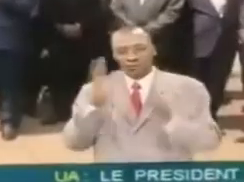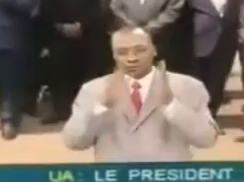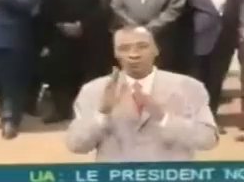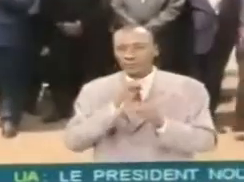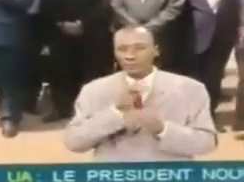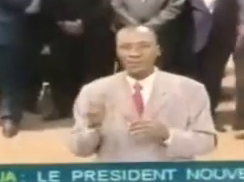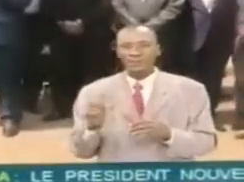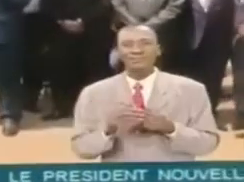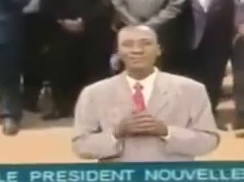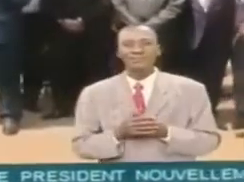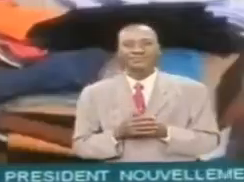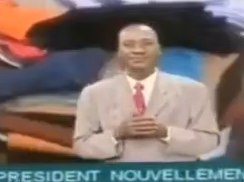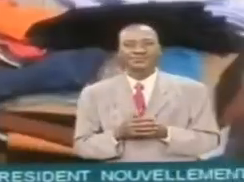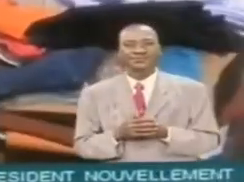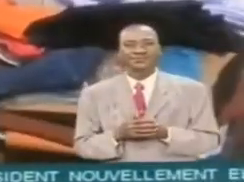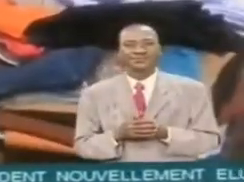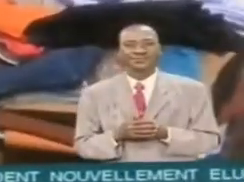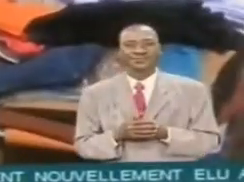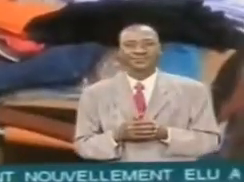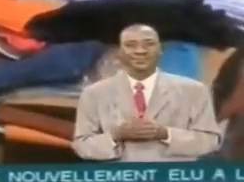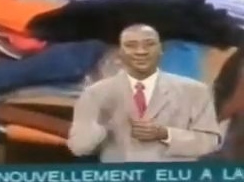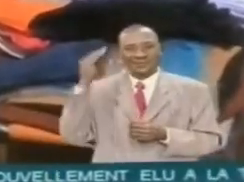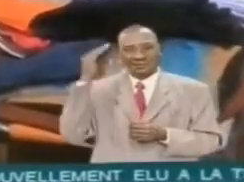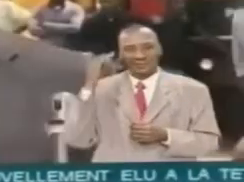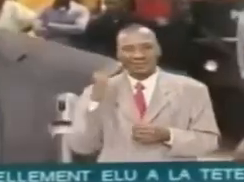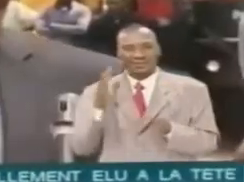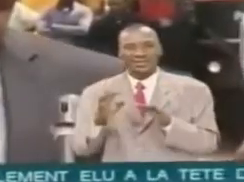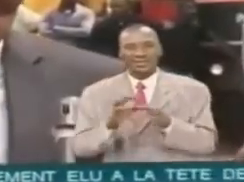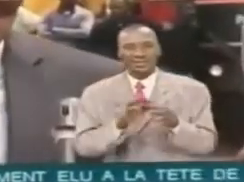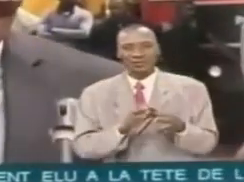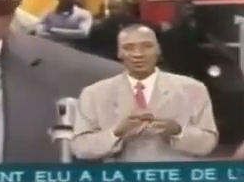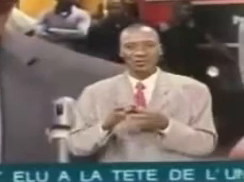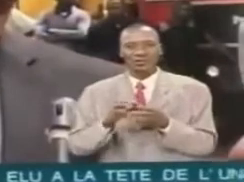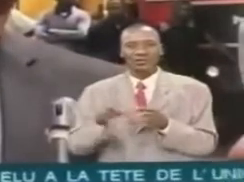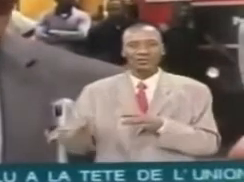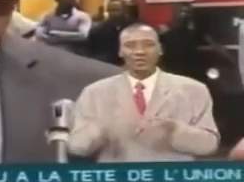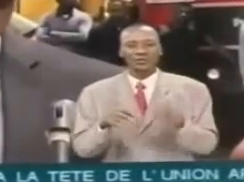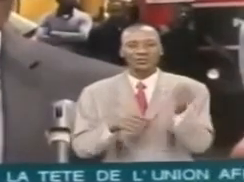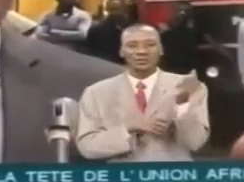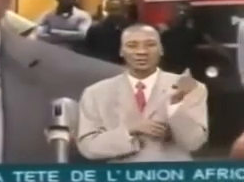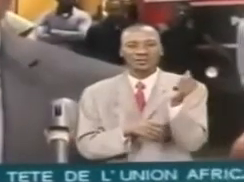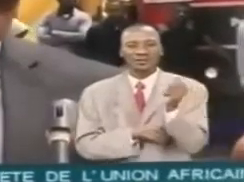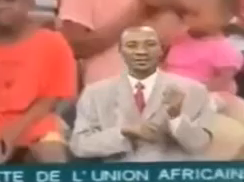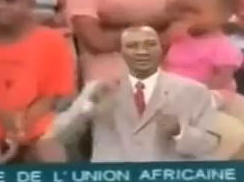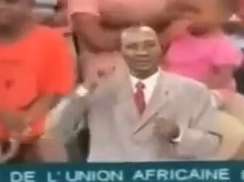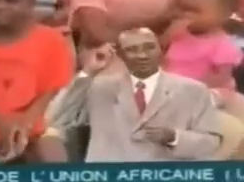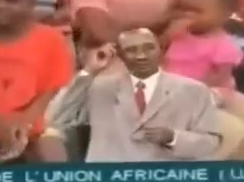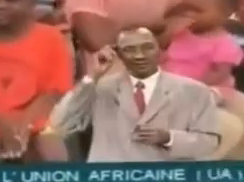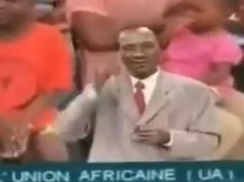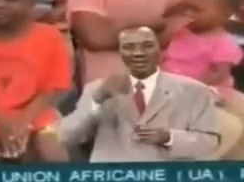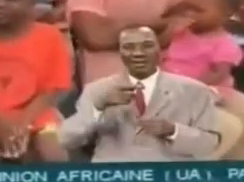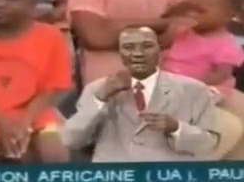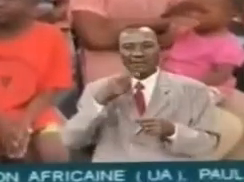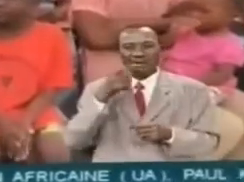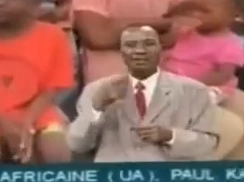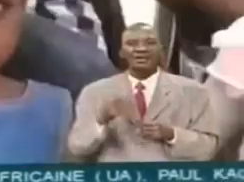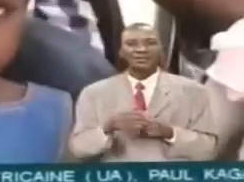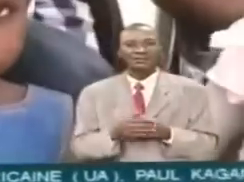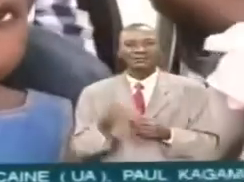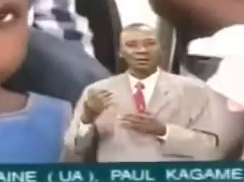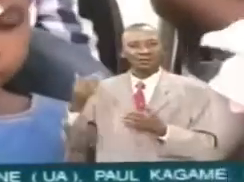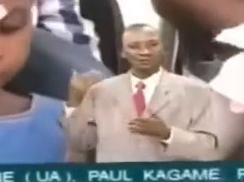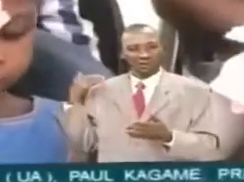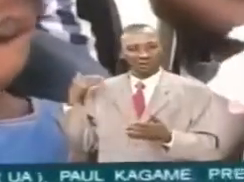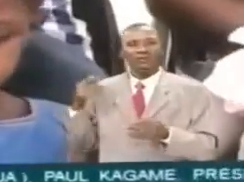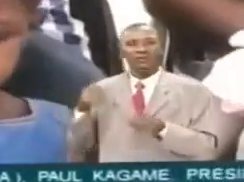exemplaire. Auparavant, le ministre de la Solidarité et Action Humanitaire a rappelé que le président de la République avait déjà pris en charge les frais funéraires